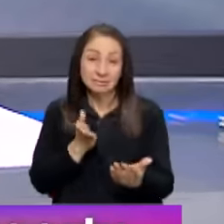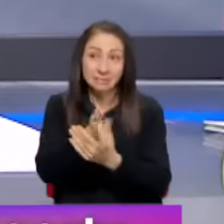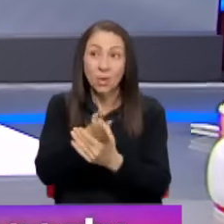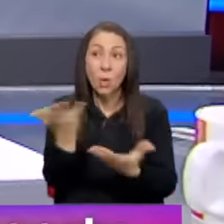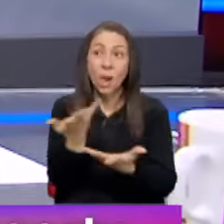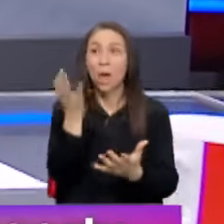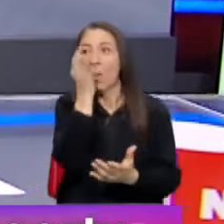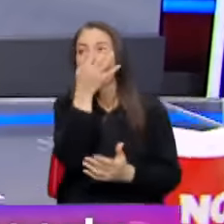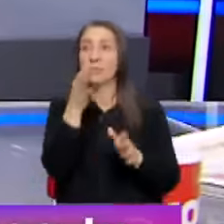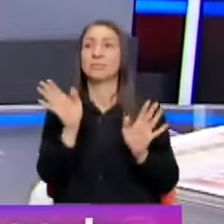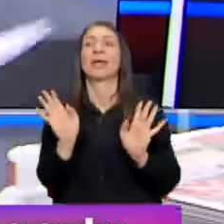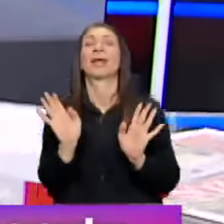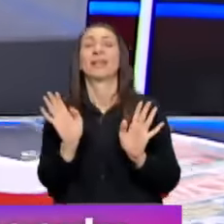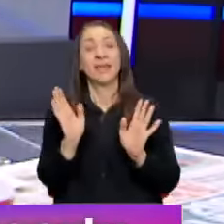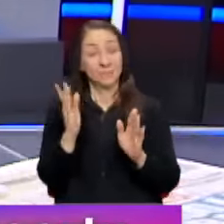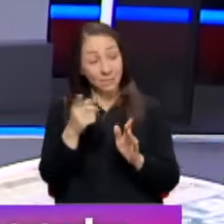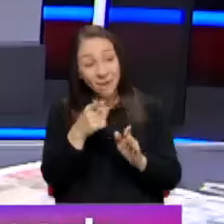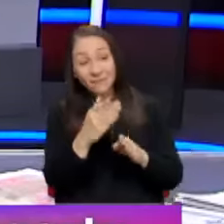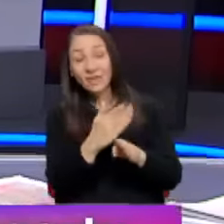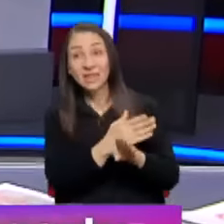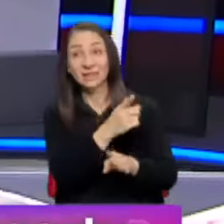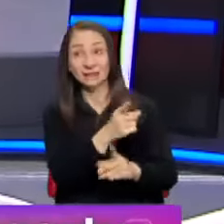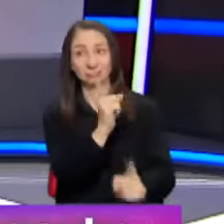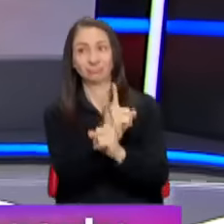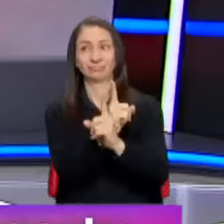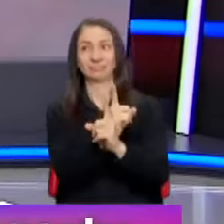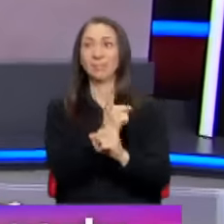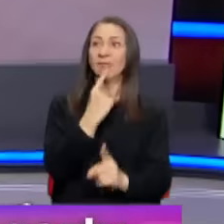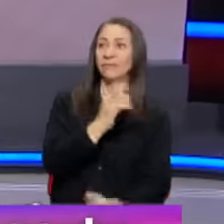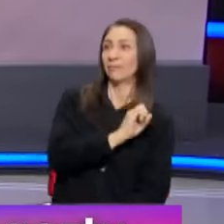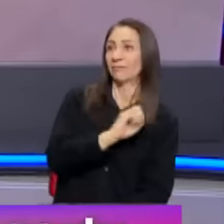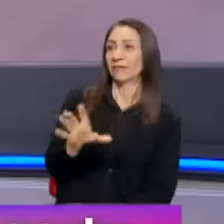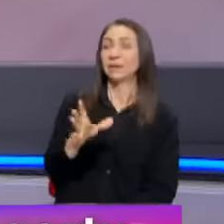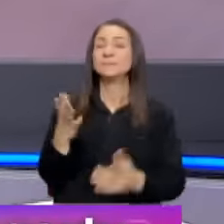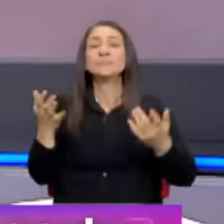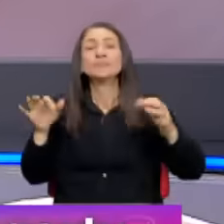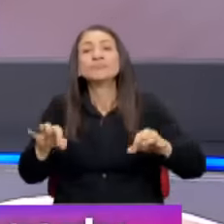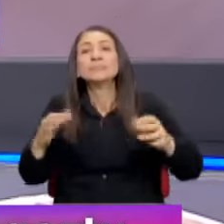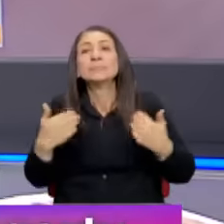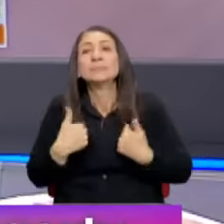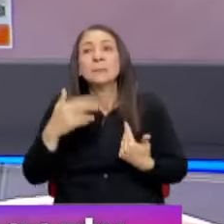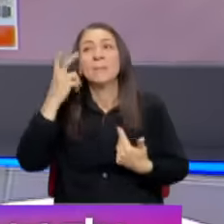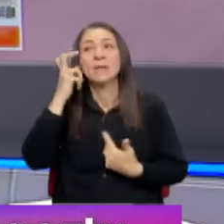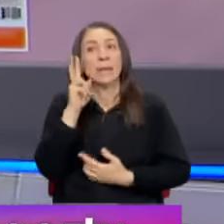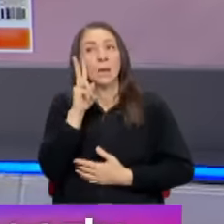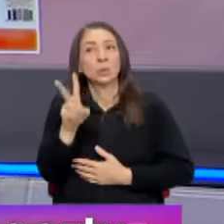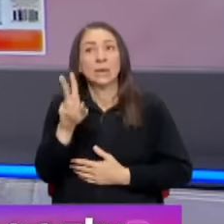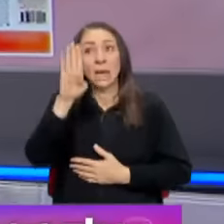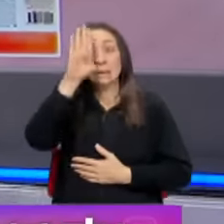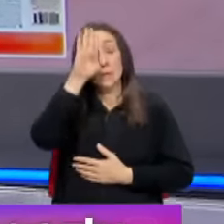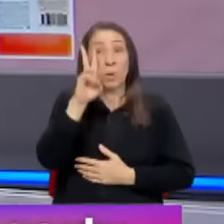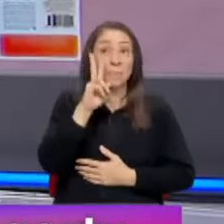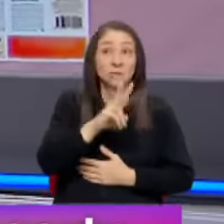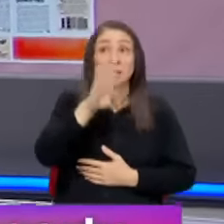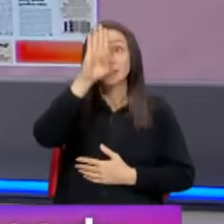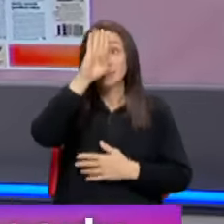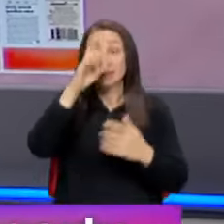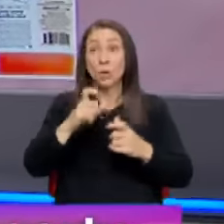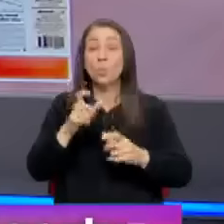o kadar kolay değil. İşte vatandaş ve vatandaşla karşılaşmada. Şimdi biz Manisa'yı gördük, İstanbul'a bakacağız.